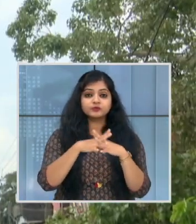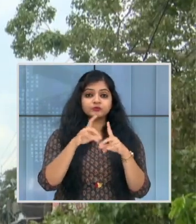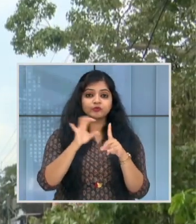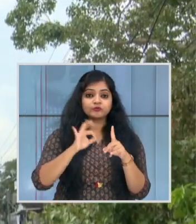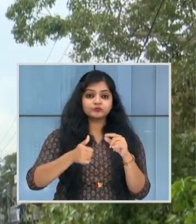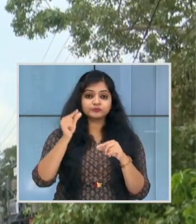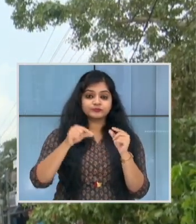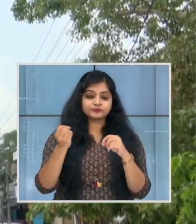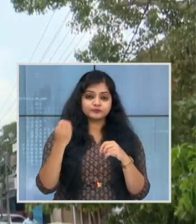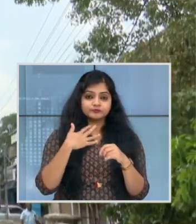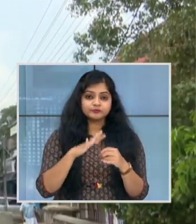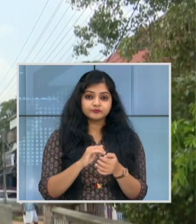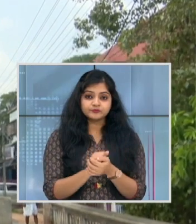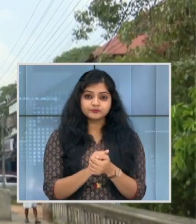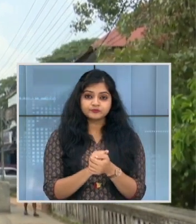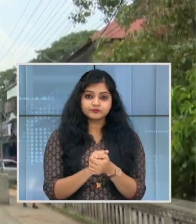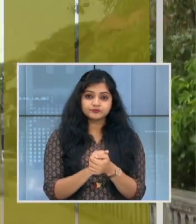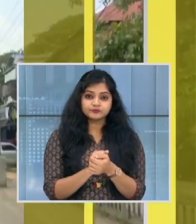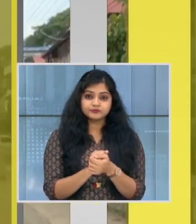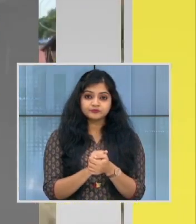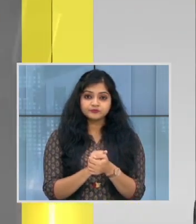അറിയിച്ചു. 24 തിരുവനന്തപുരം.